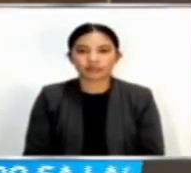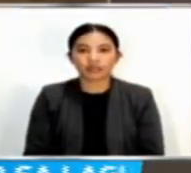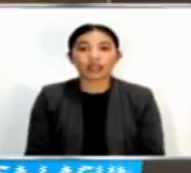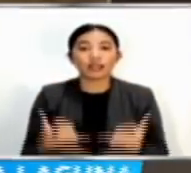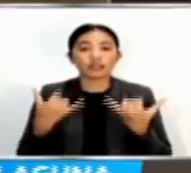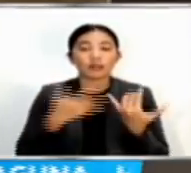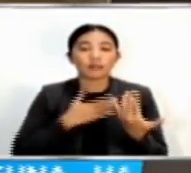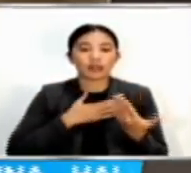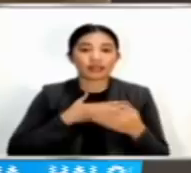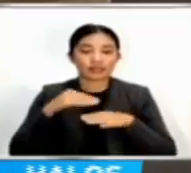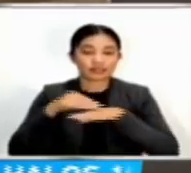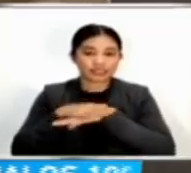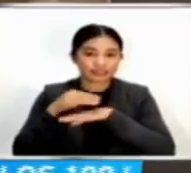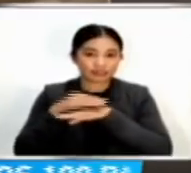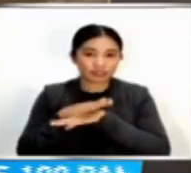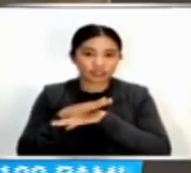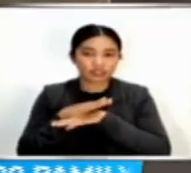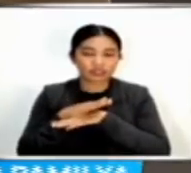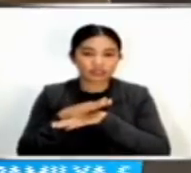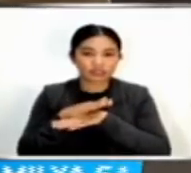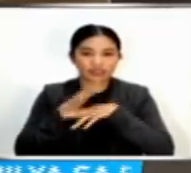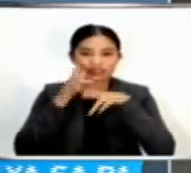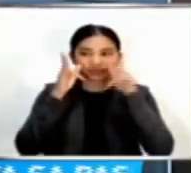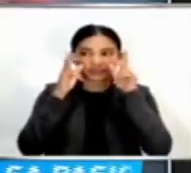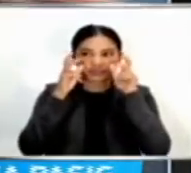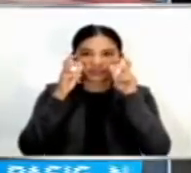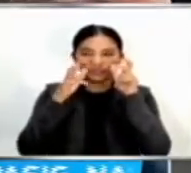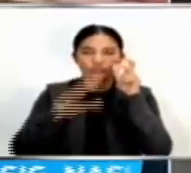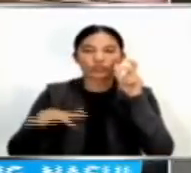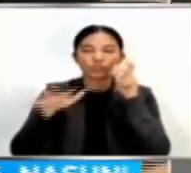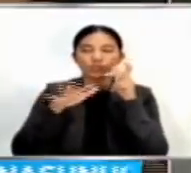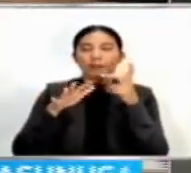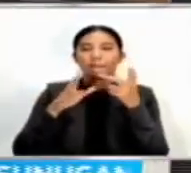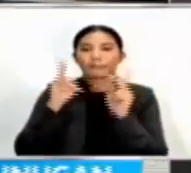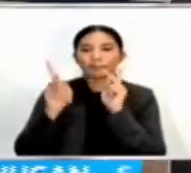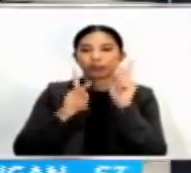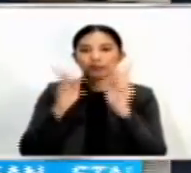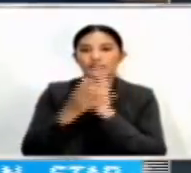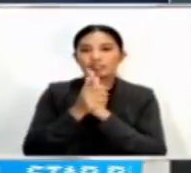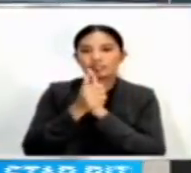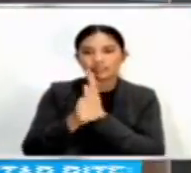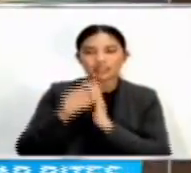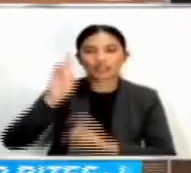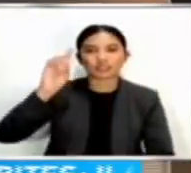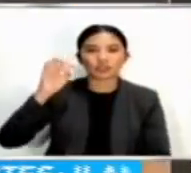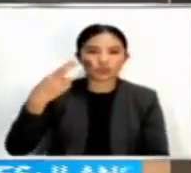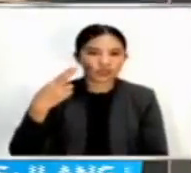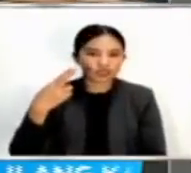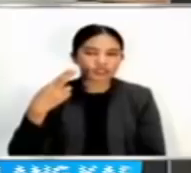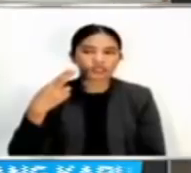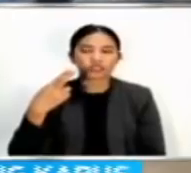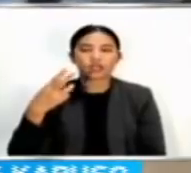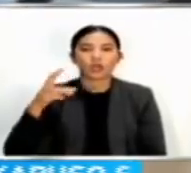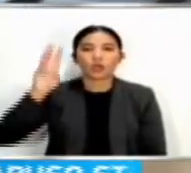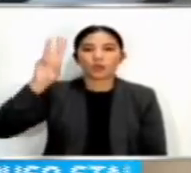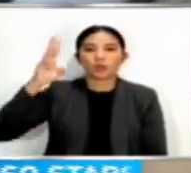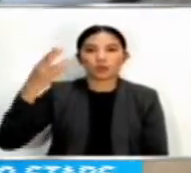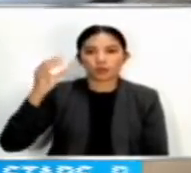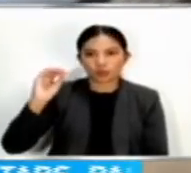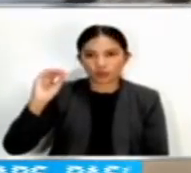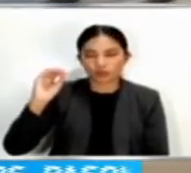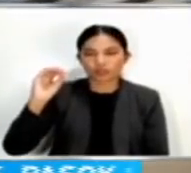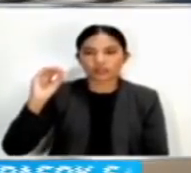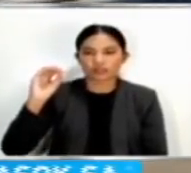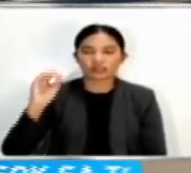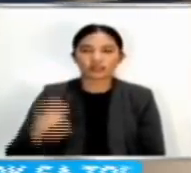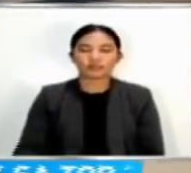ang pakinggan lang natin ay yung mga authorities, ang Department of Health, ang World Health Organization, and yung